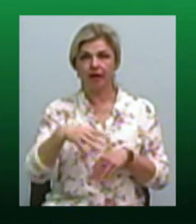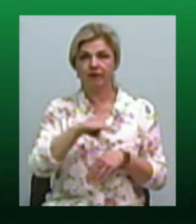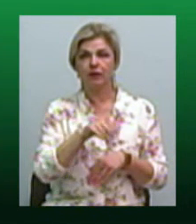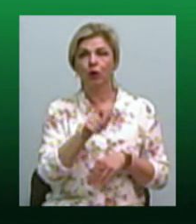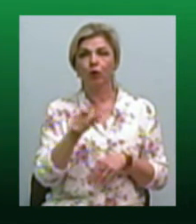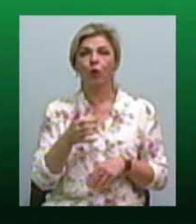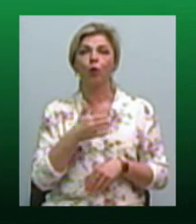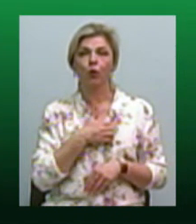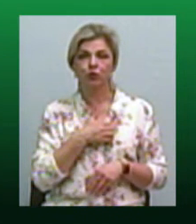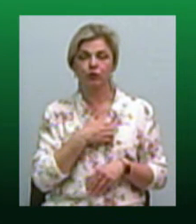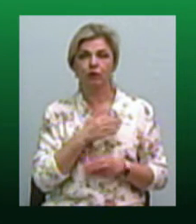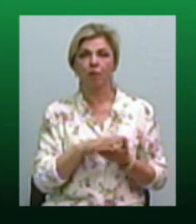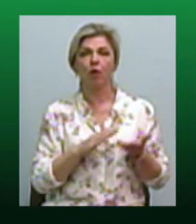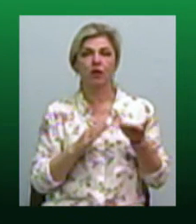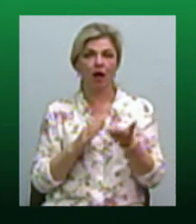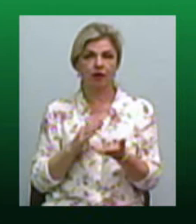вони хочуть подати